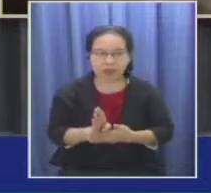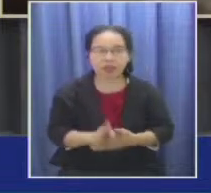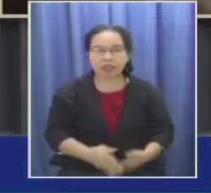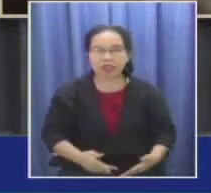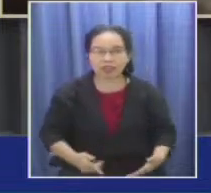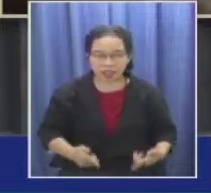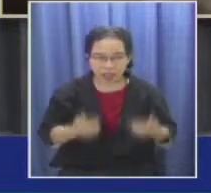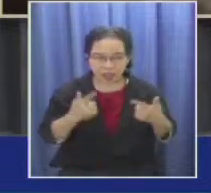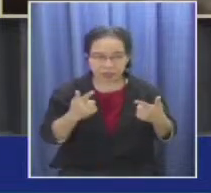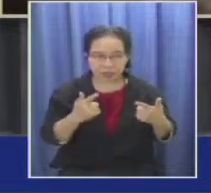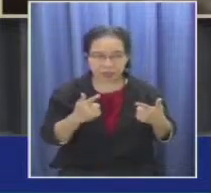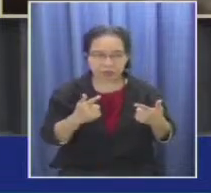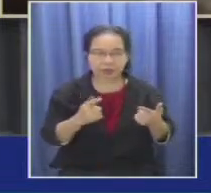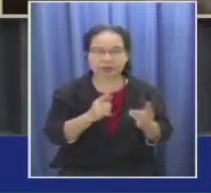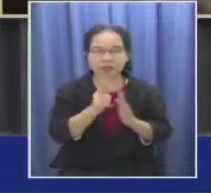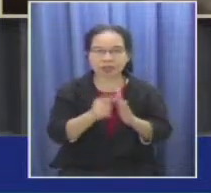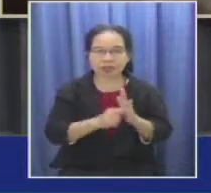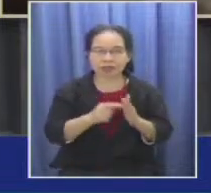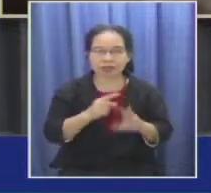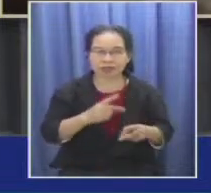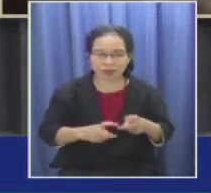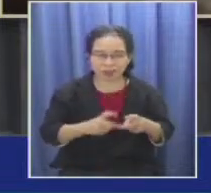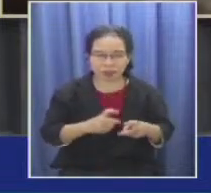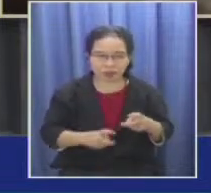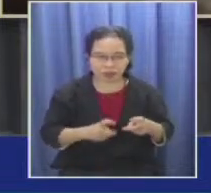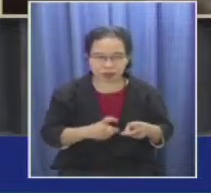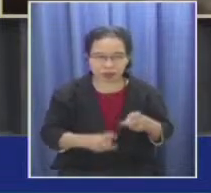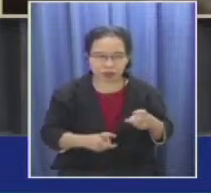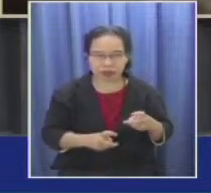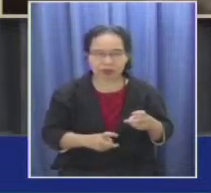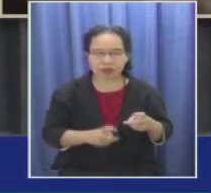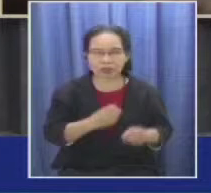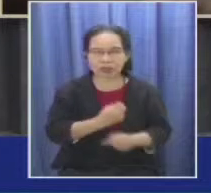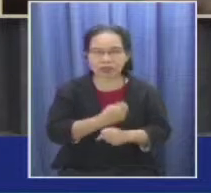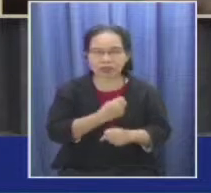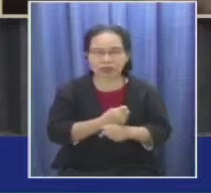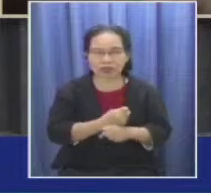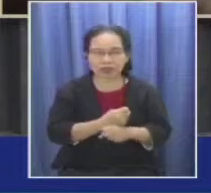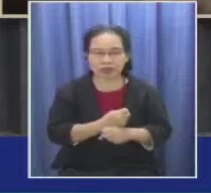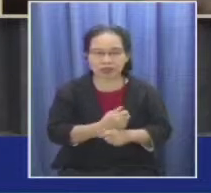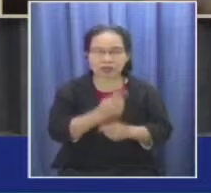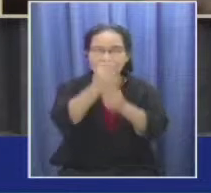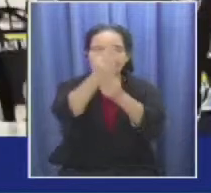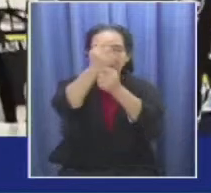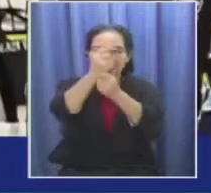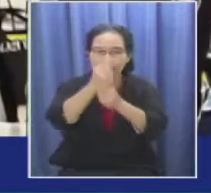se ni pamre wo ni pamre wo e na mu dwane ye se na mu suru